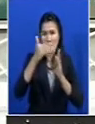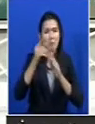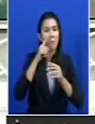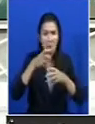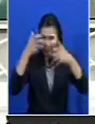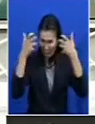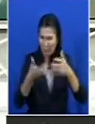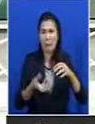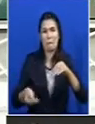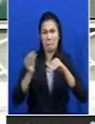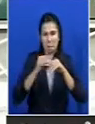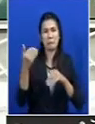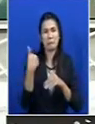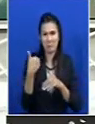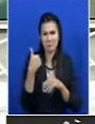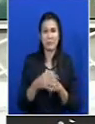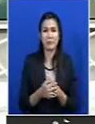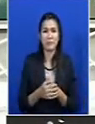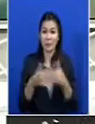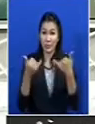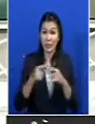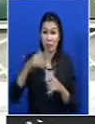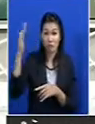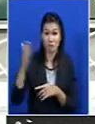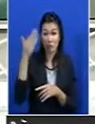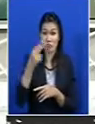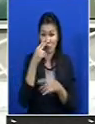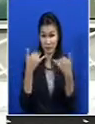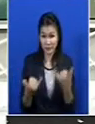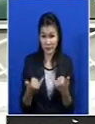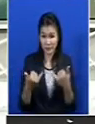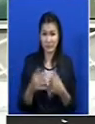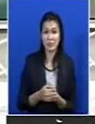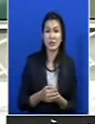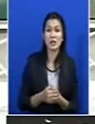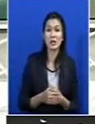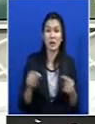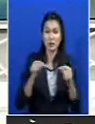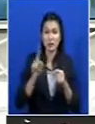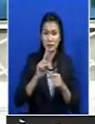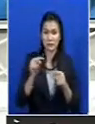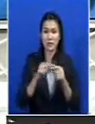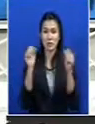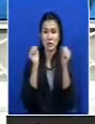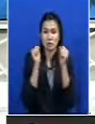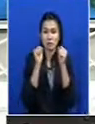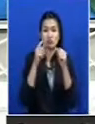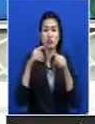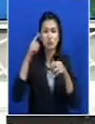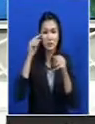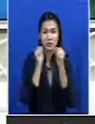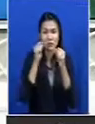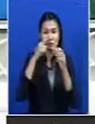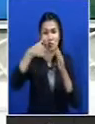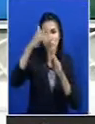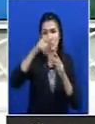กฤตรุนแรงเพิ่มมากยิ่งขึ้นครับมาที่สภาพอากาศในปัจจุบันนะครับบริเวณความกดอากาศสูงหรือมวลอากาศเย็นจะแผ่ลงมาปกคลุมบริเวณ